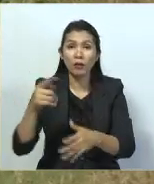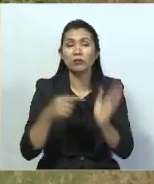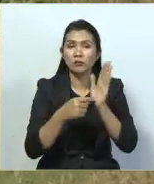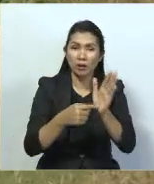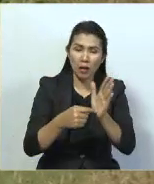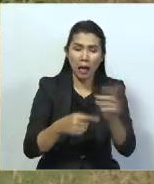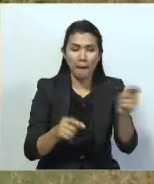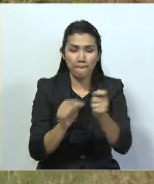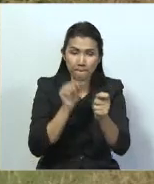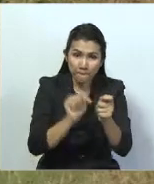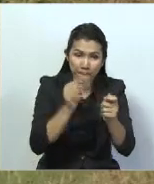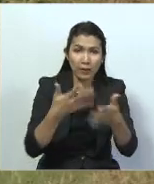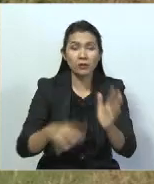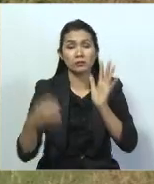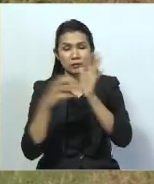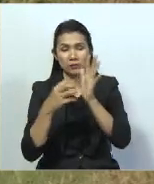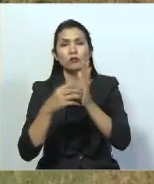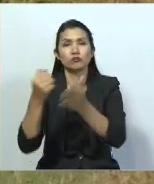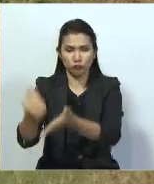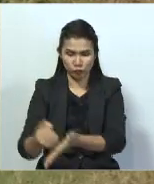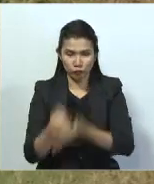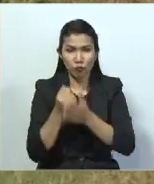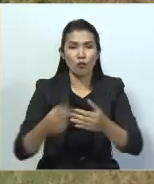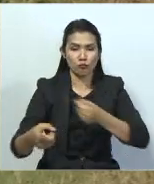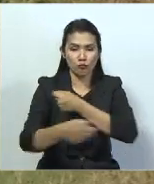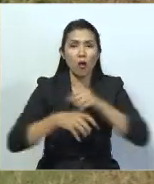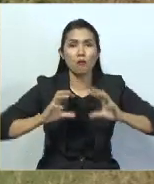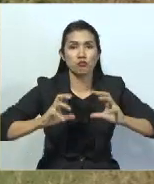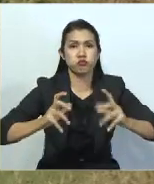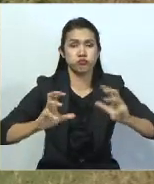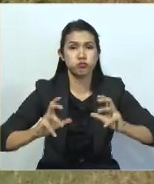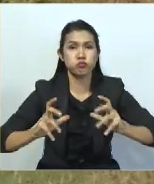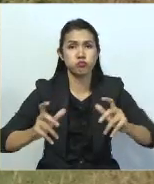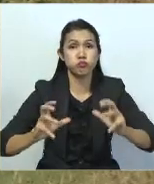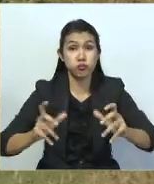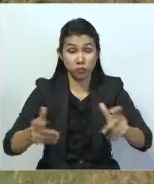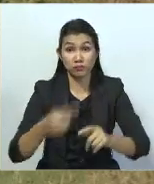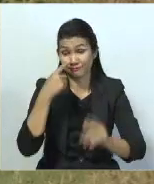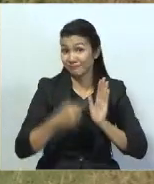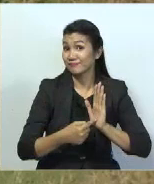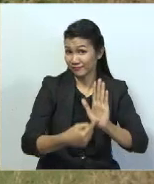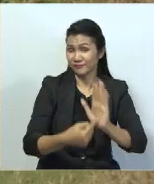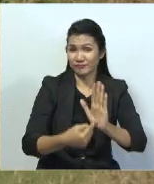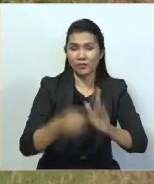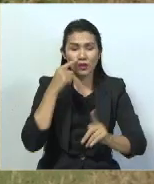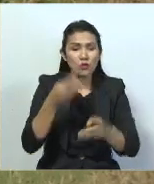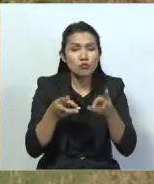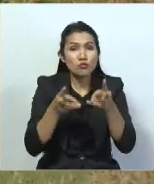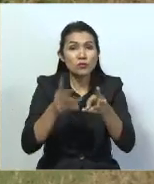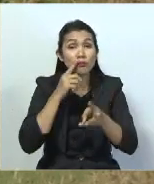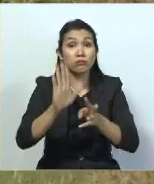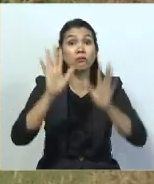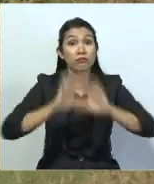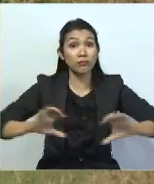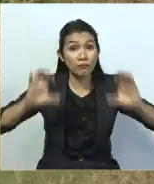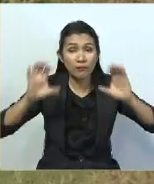ะเป็นจากตัวอำเภอหรือว่าจากภาคกลางลงมาช่วยกันเก็บเกี่ยวที่นี่ค่ะเดี๋ยวจะพาคุณผู้ชมไปดูเห็นกับตานะคะว่ามาตรการที่รัฐบาลก